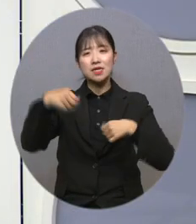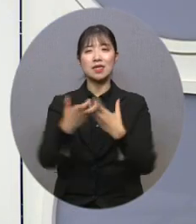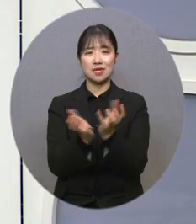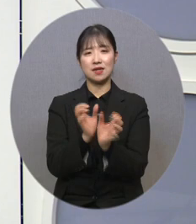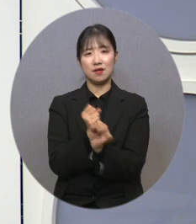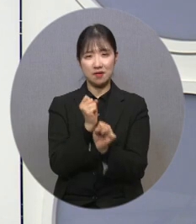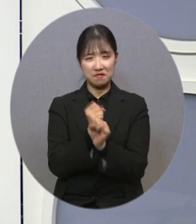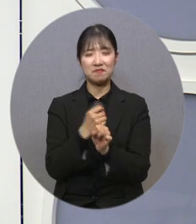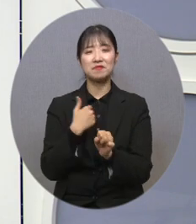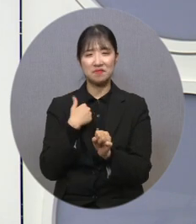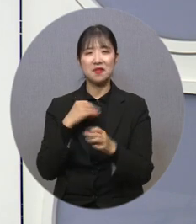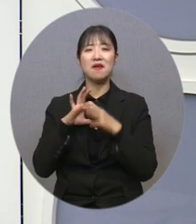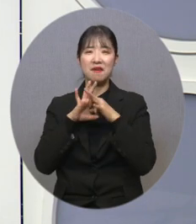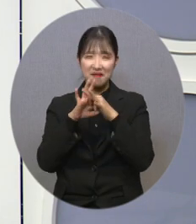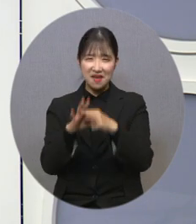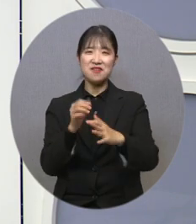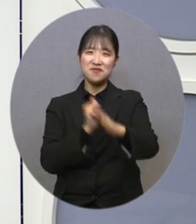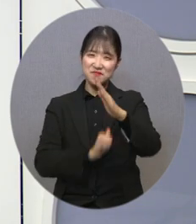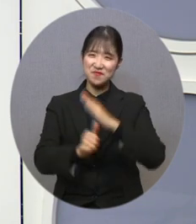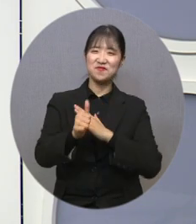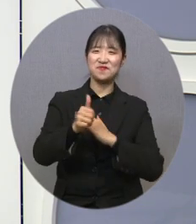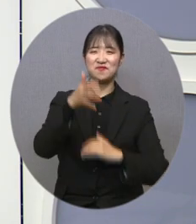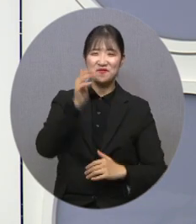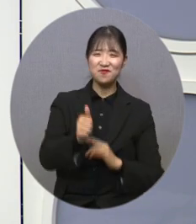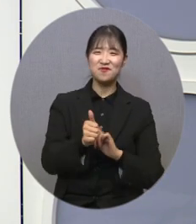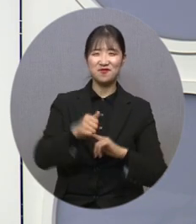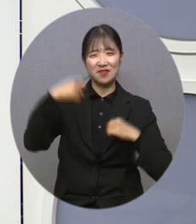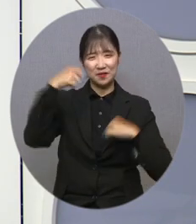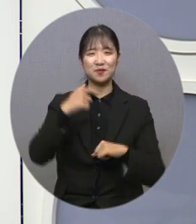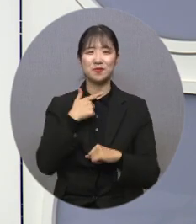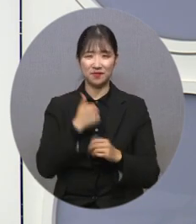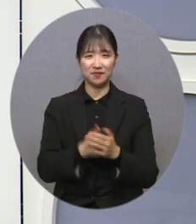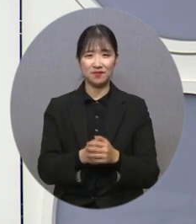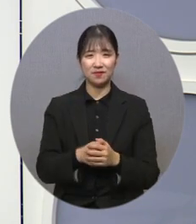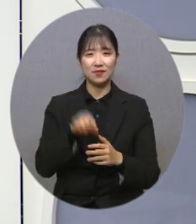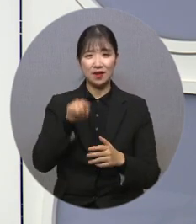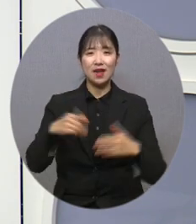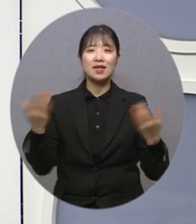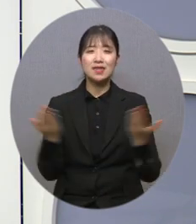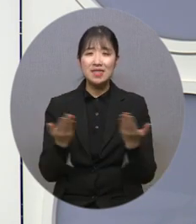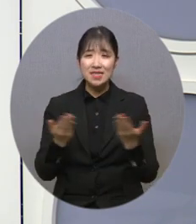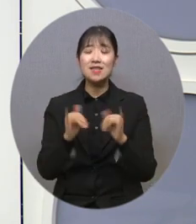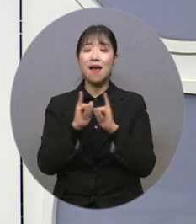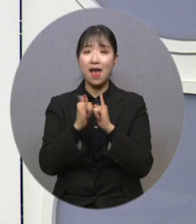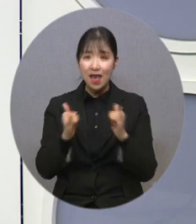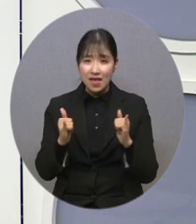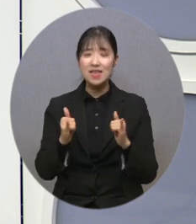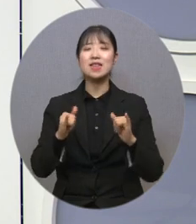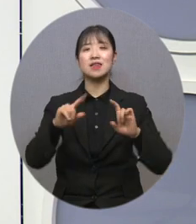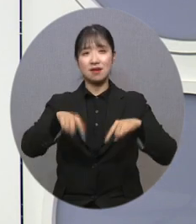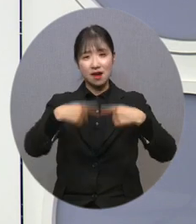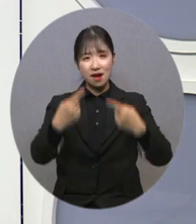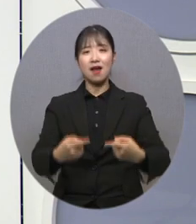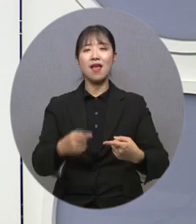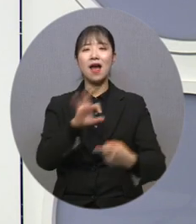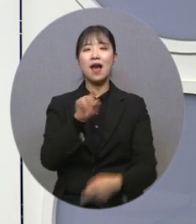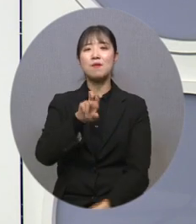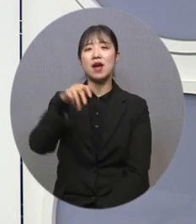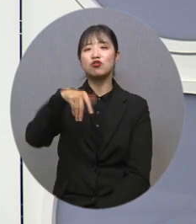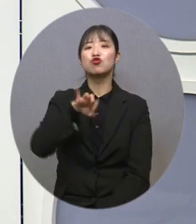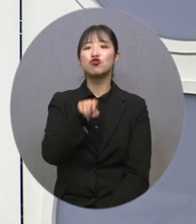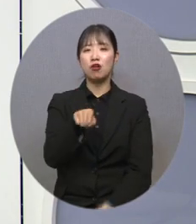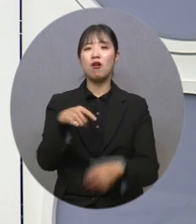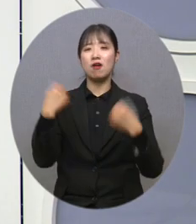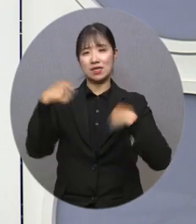제가 계속 주연 노릇을 했었고요. 그러니까 네. 이거는 완전히 직장인들이 다니는 아마추어 극단입니다.